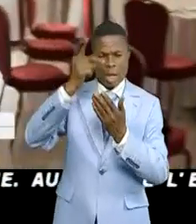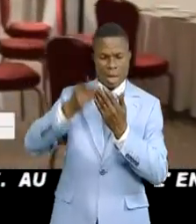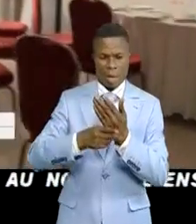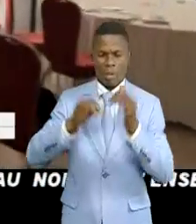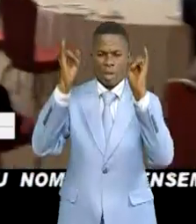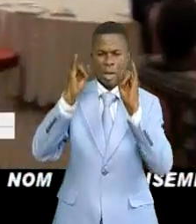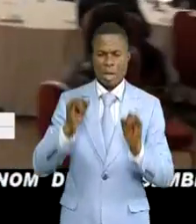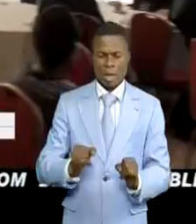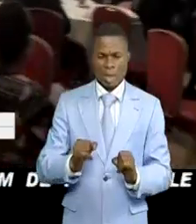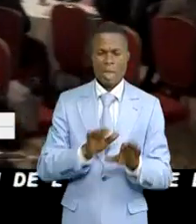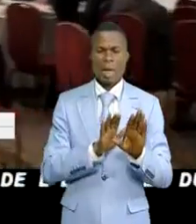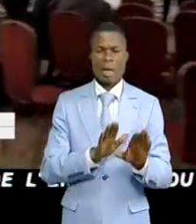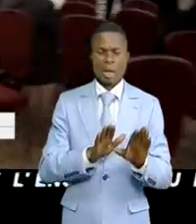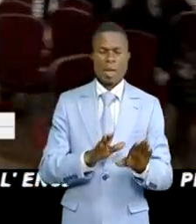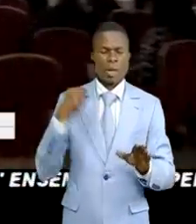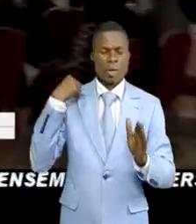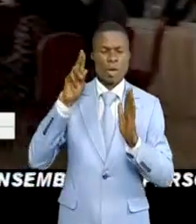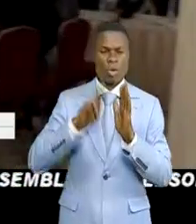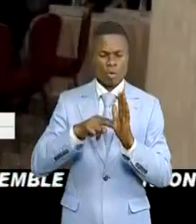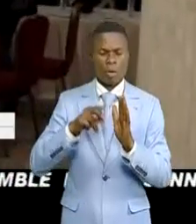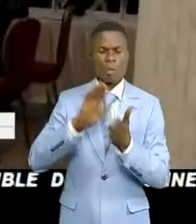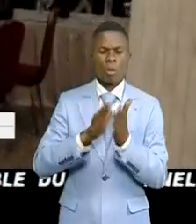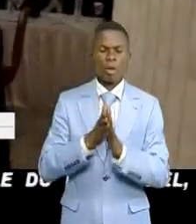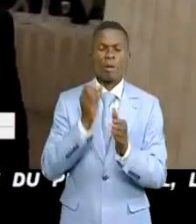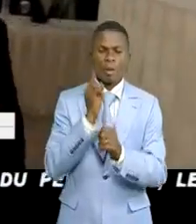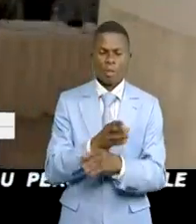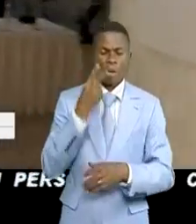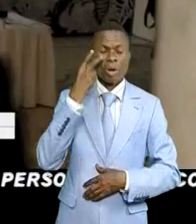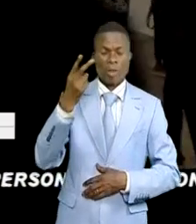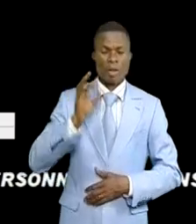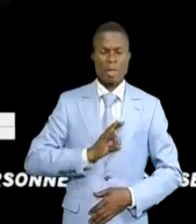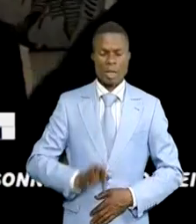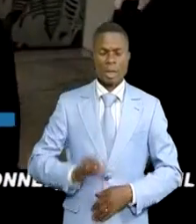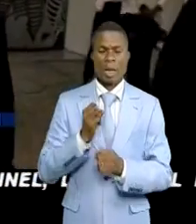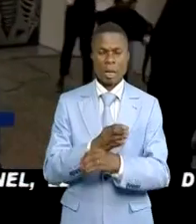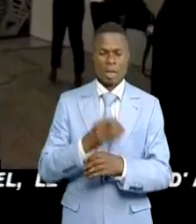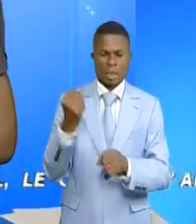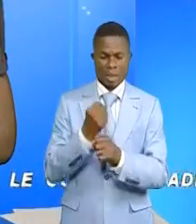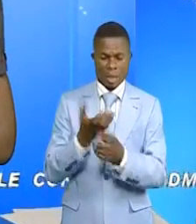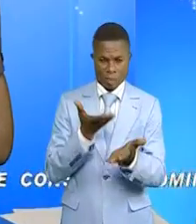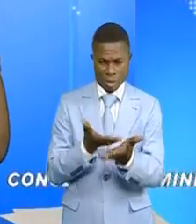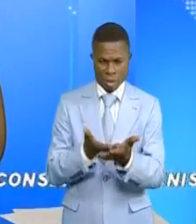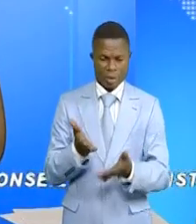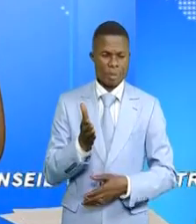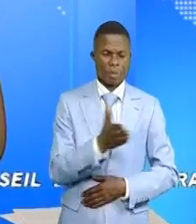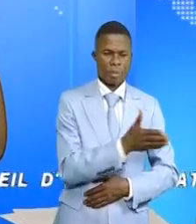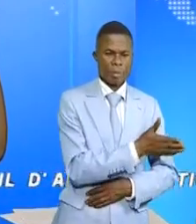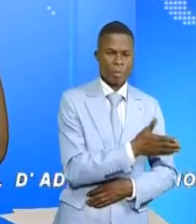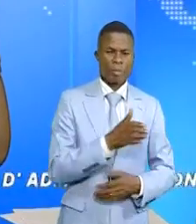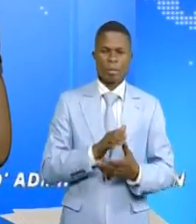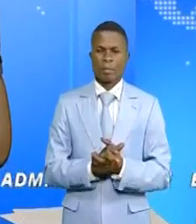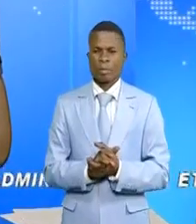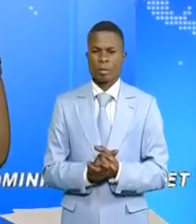RDC attendus au gouvernement pour matérialiser la vision du chef de l'État dans ces domaines.